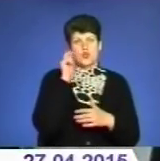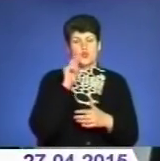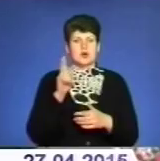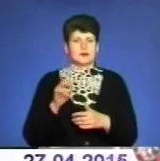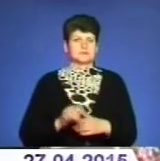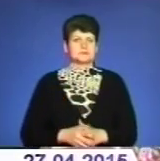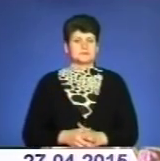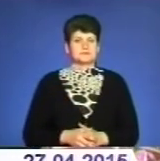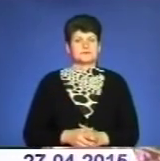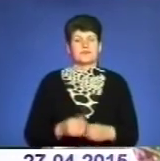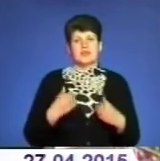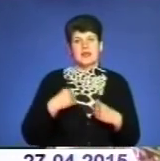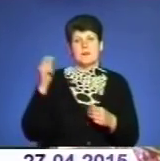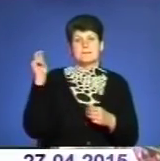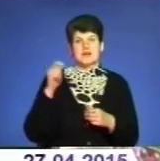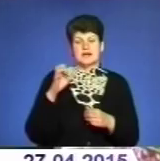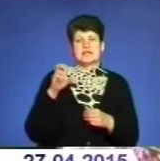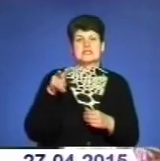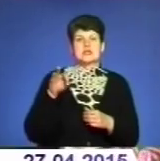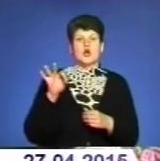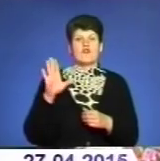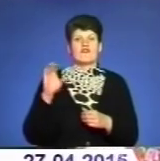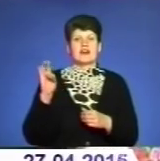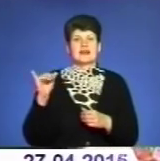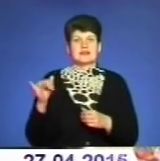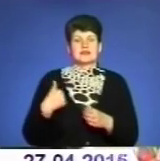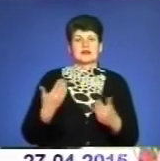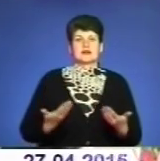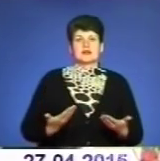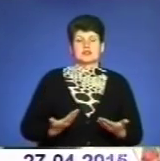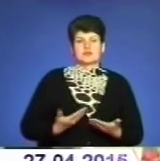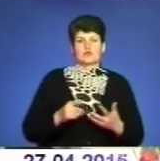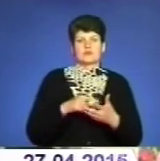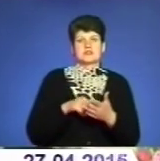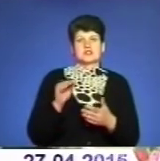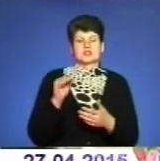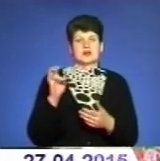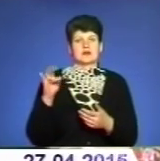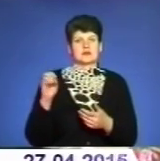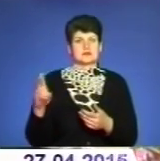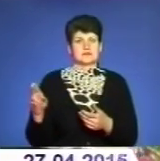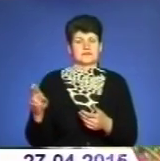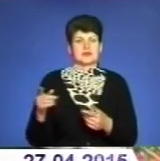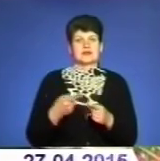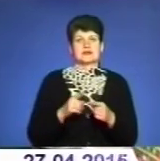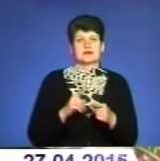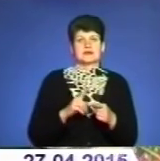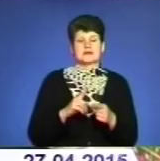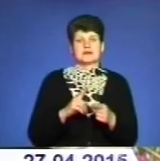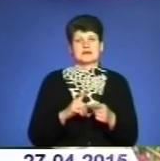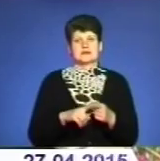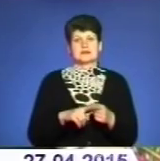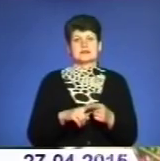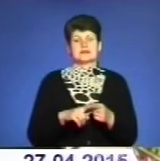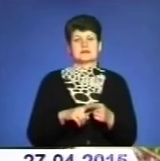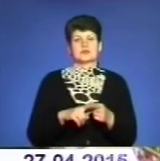край. Я приїхала з Словенії, я живу в місті Жалець. Це прапор Словенії.